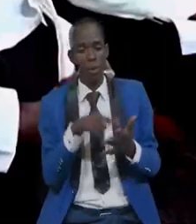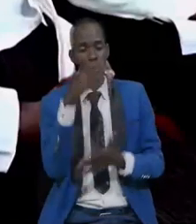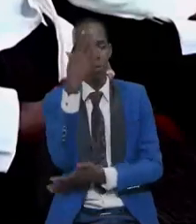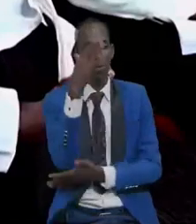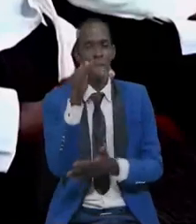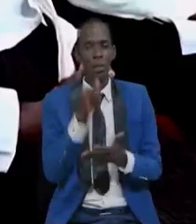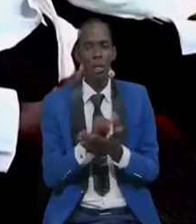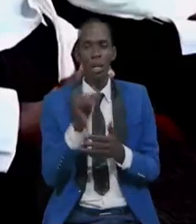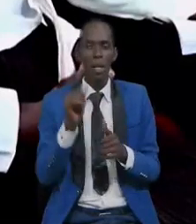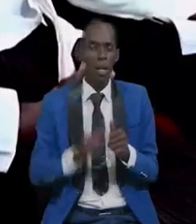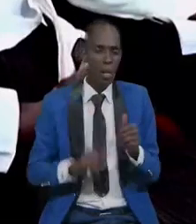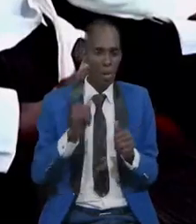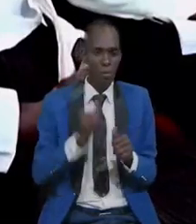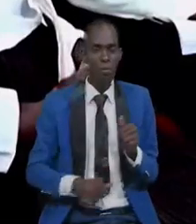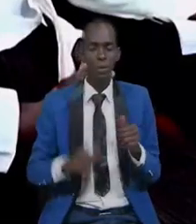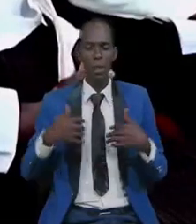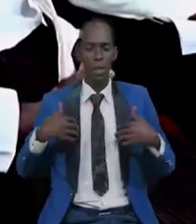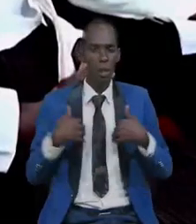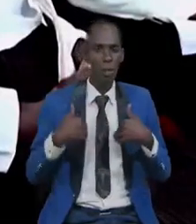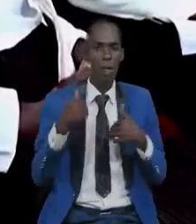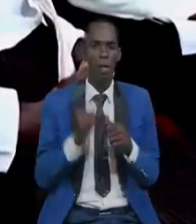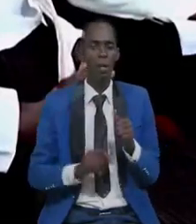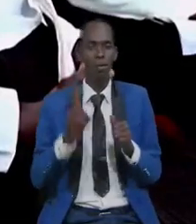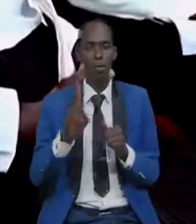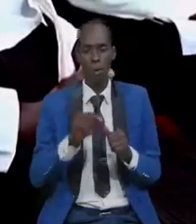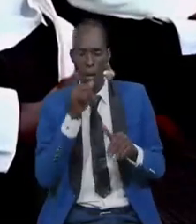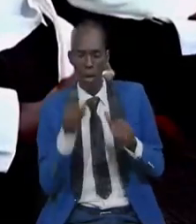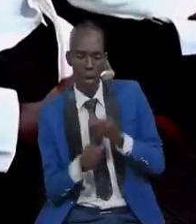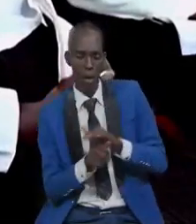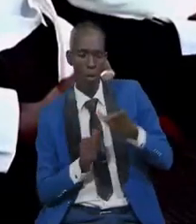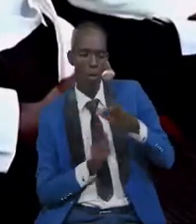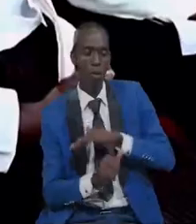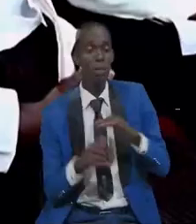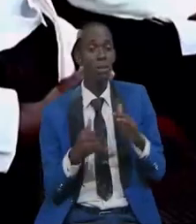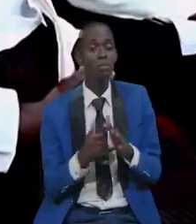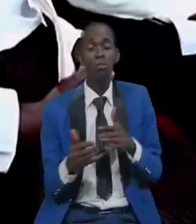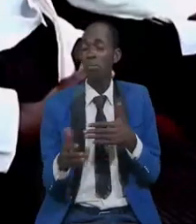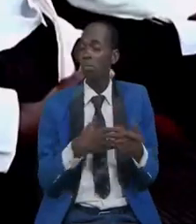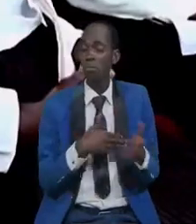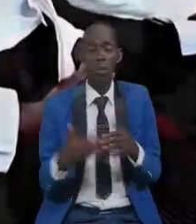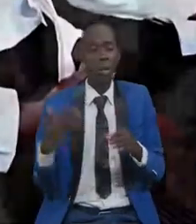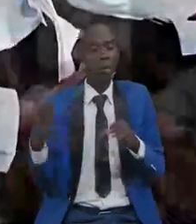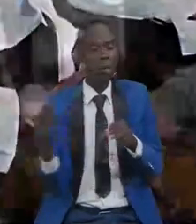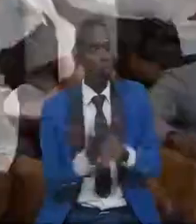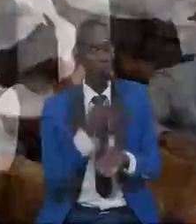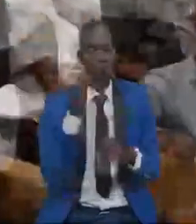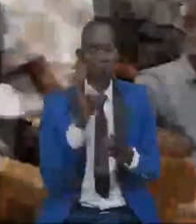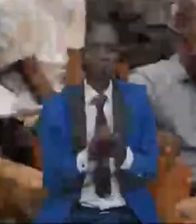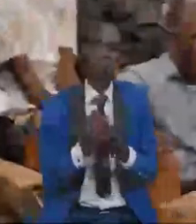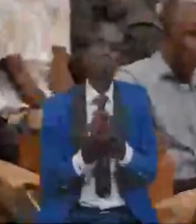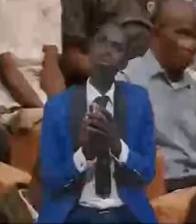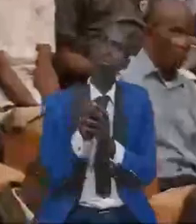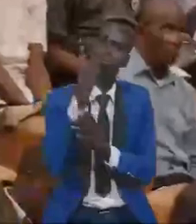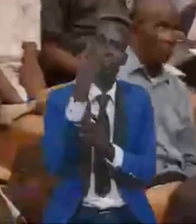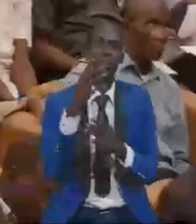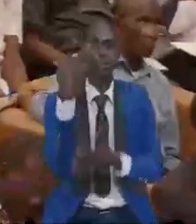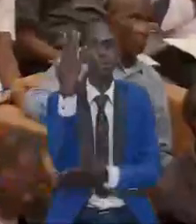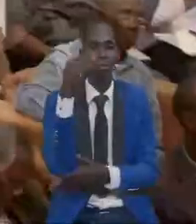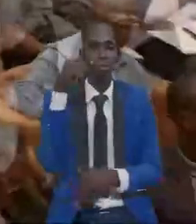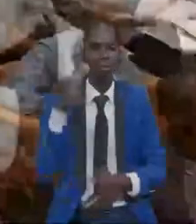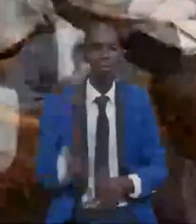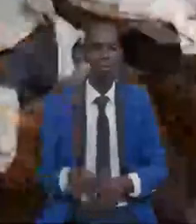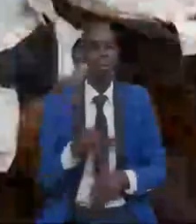arbres, les animaux, les oiseaux, les hommes sont dépendants de lui. Abattez l'arbre. Et coupez ses